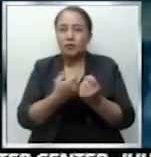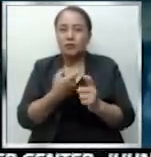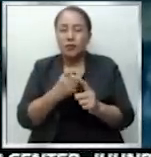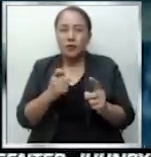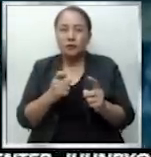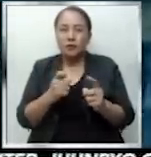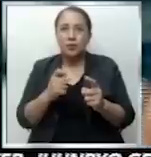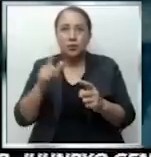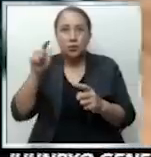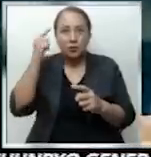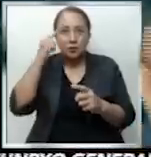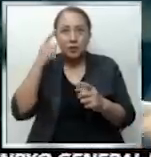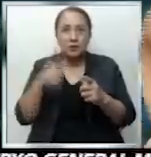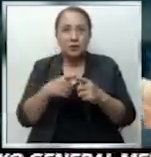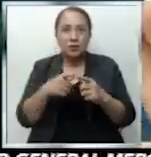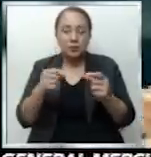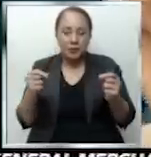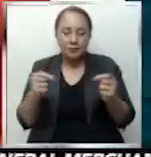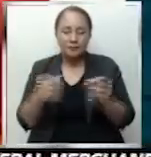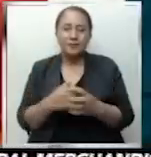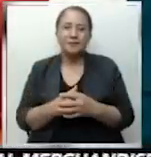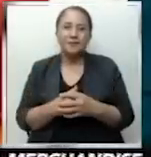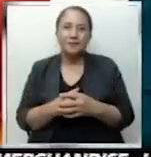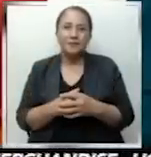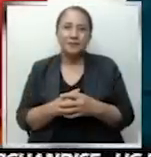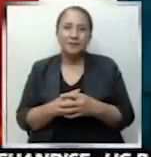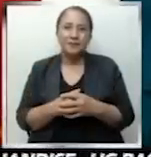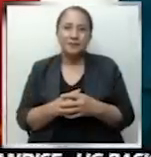gobyerno ng Hapon.